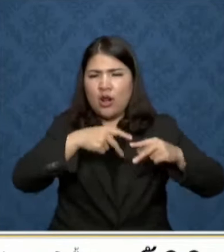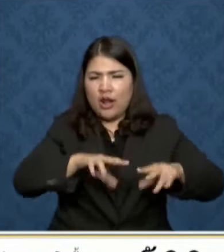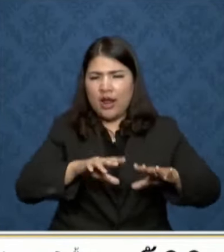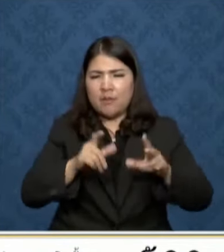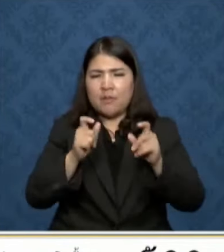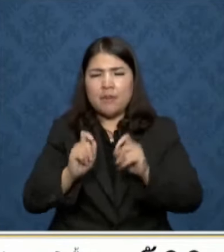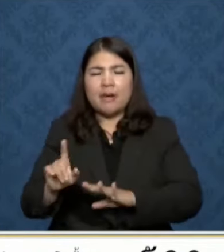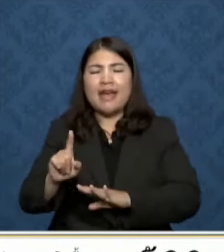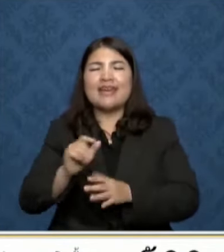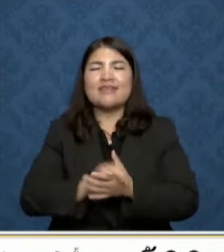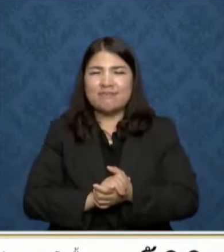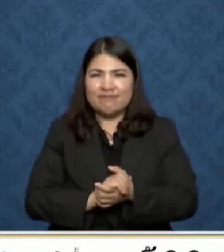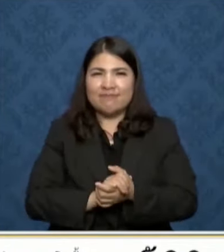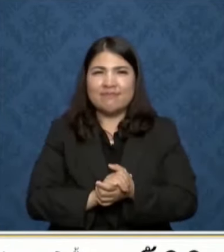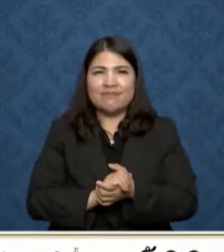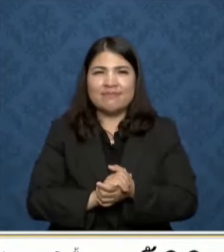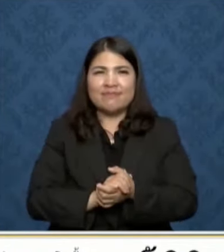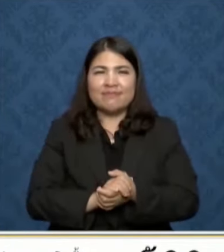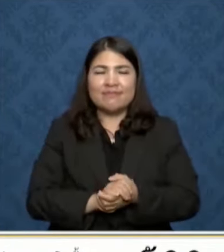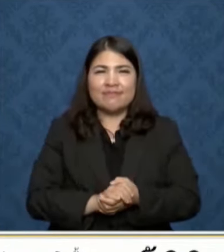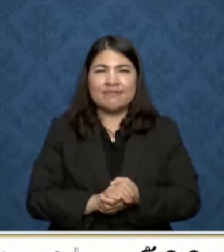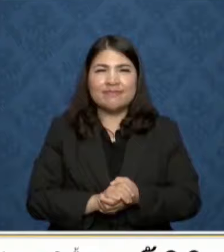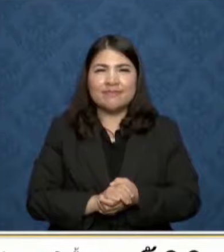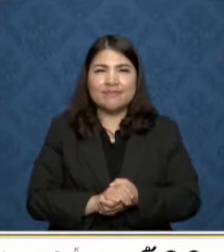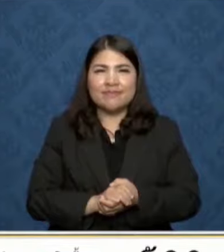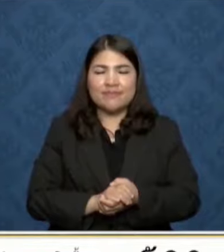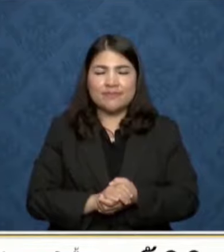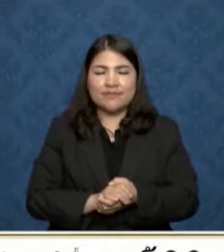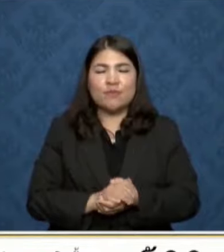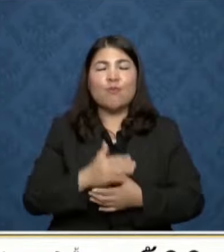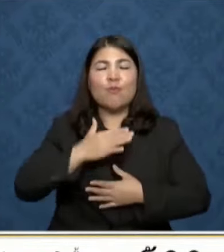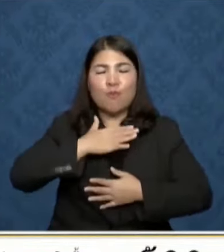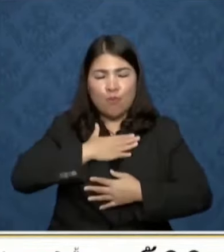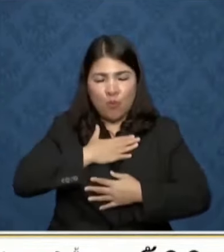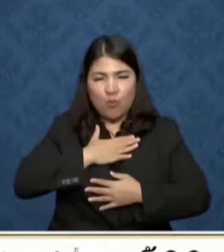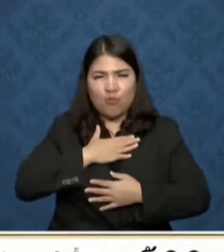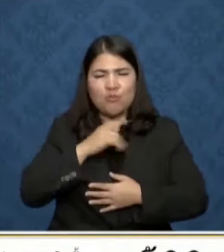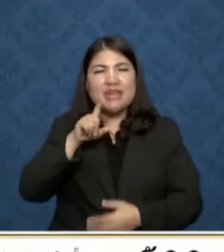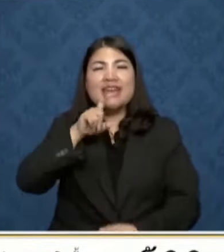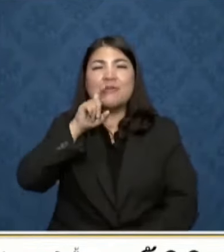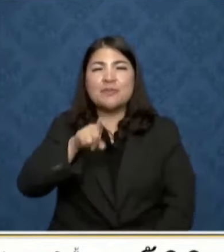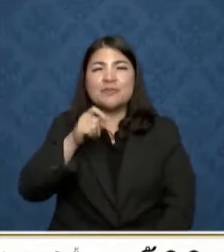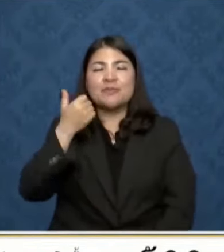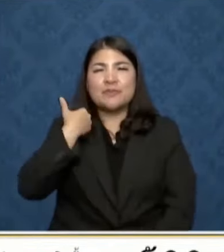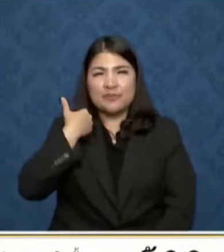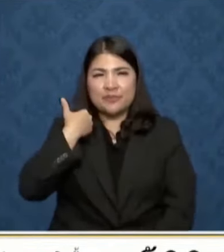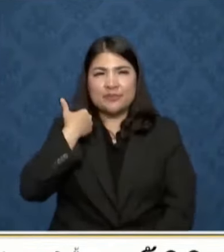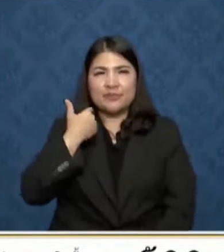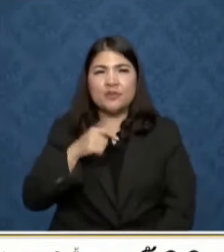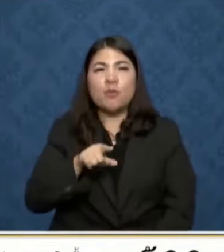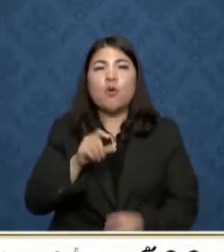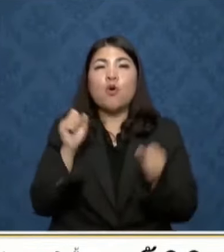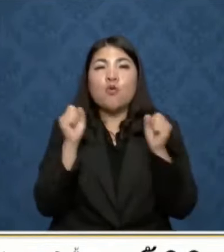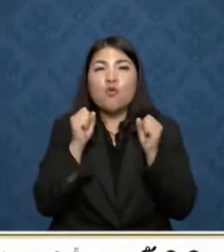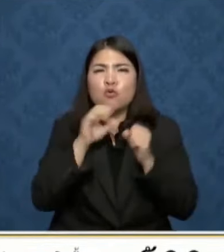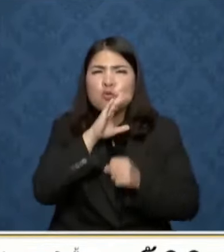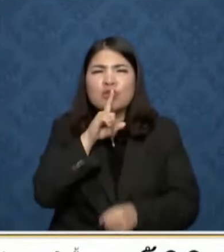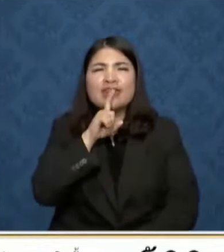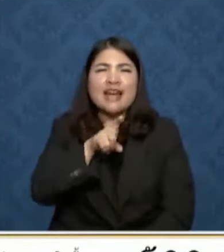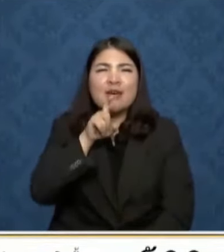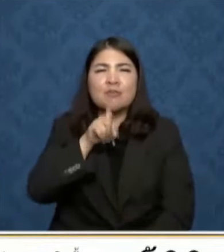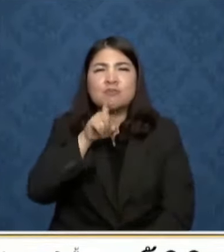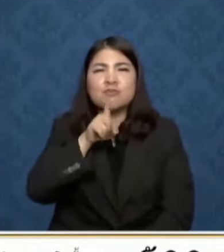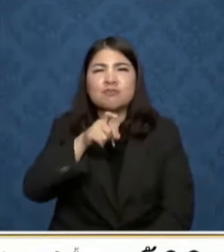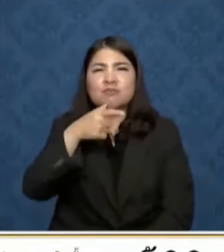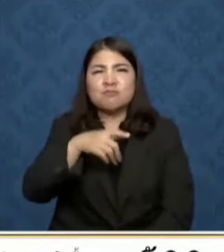นุตรไยเพรวากรวว่าถามไปเรๆ เรวมั